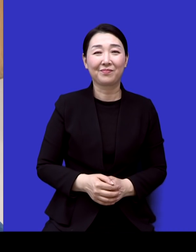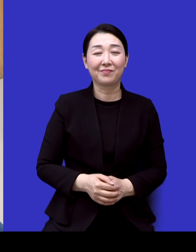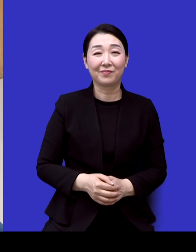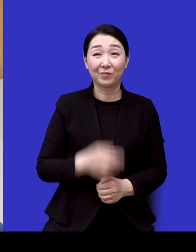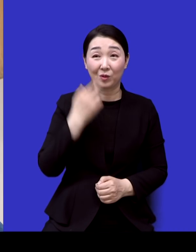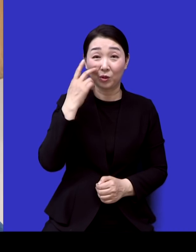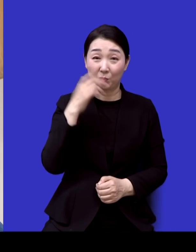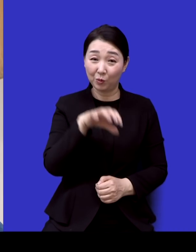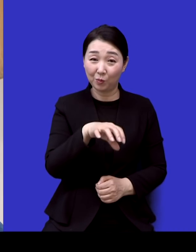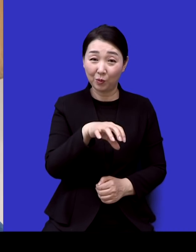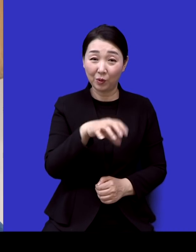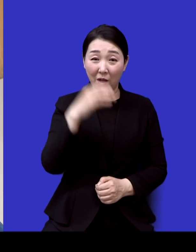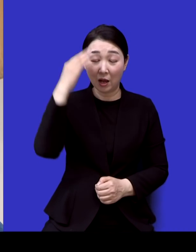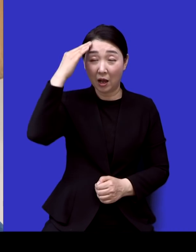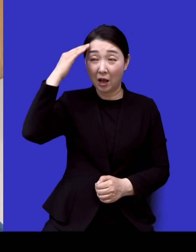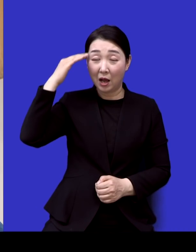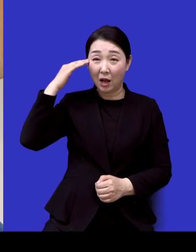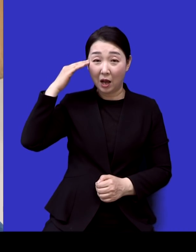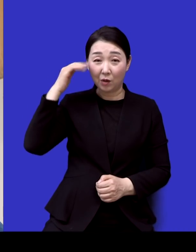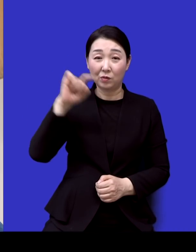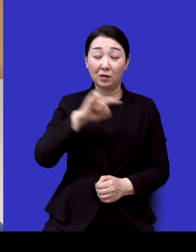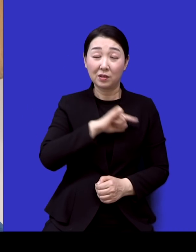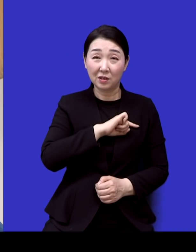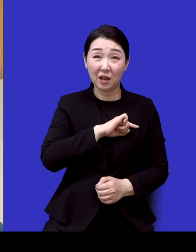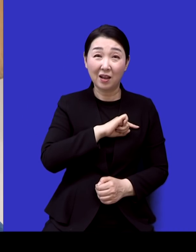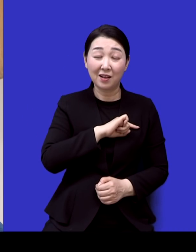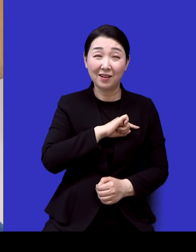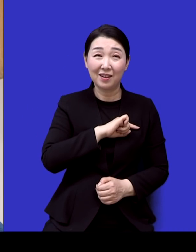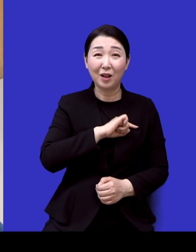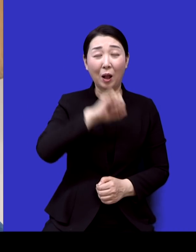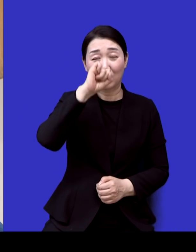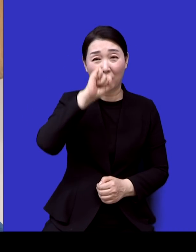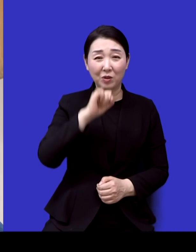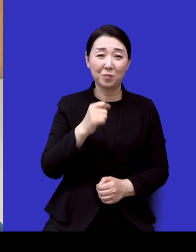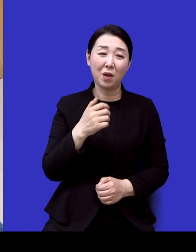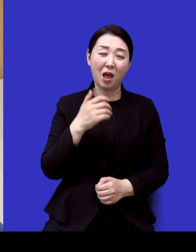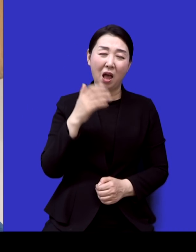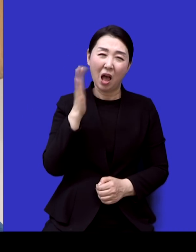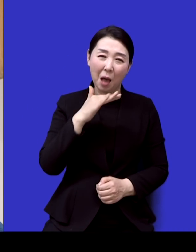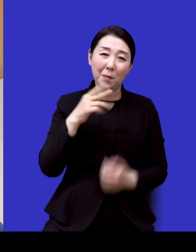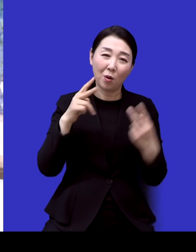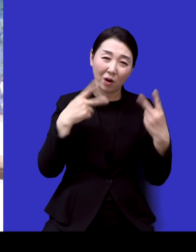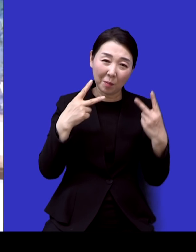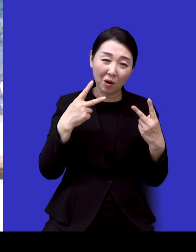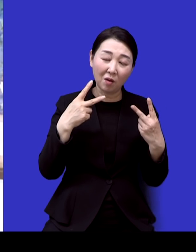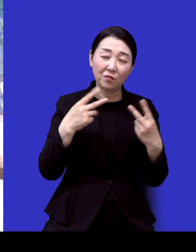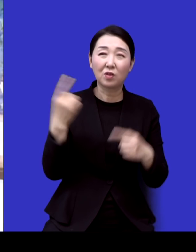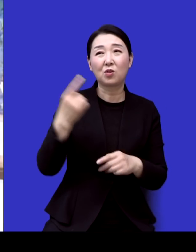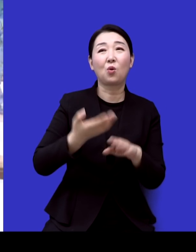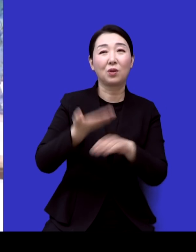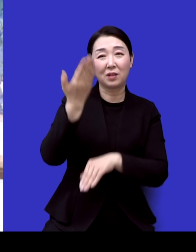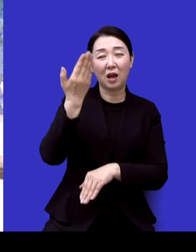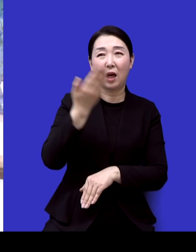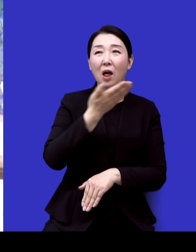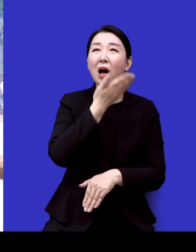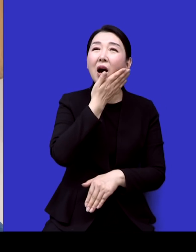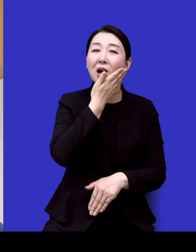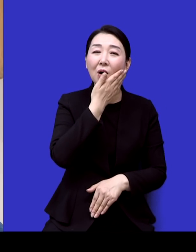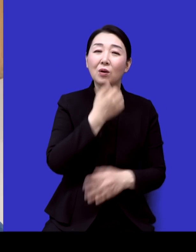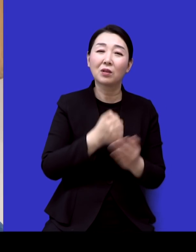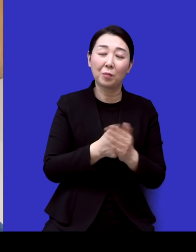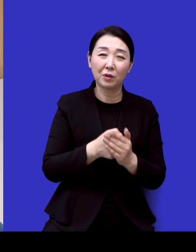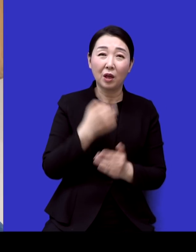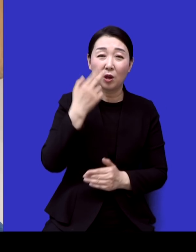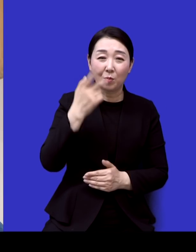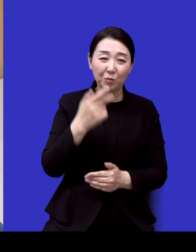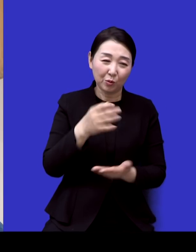미국에는 이제 한국 저희 가장 잘 먹는 매운 라면 있잖아요. 네. 그게 1불이 넘는데 그게 1,000원이 넘어요. 그게 너무 아까워서 미국 싸구려